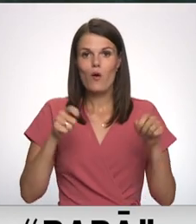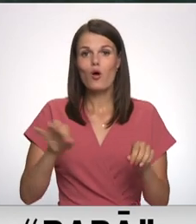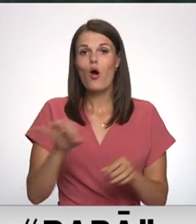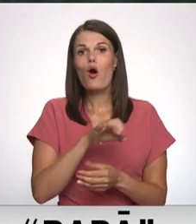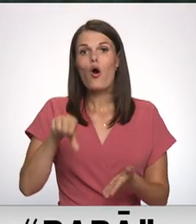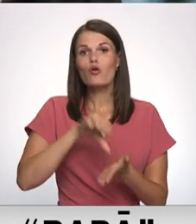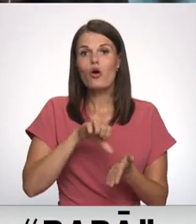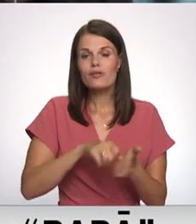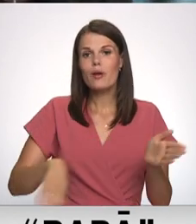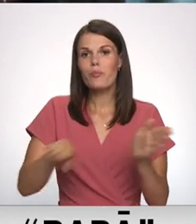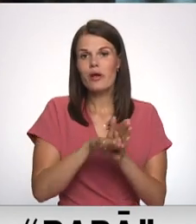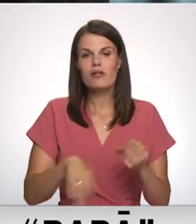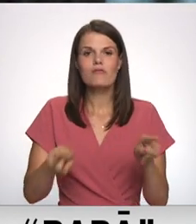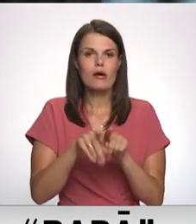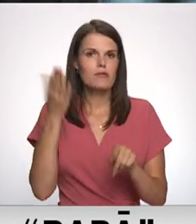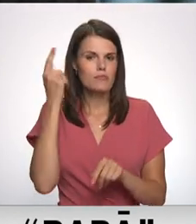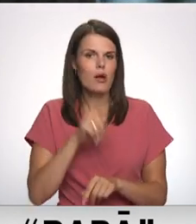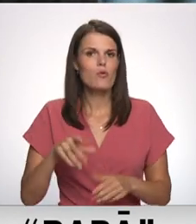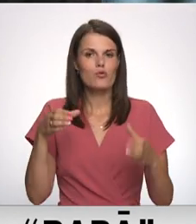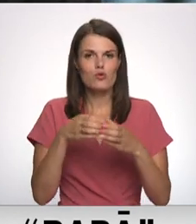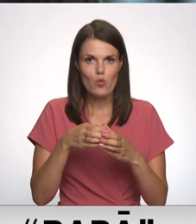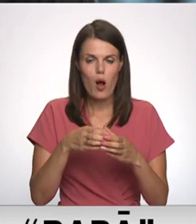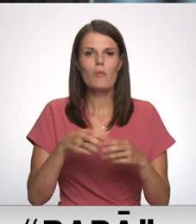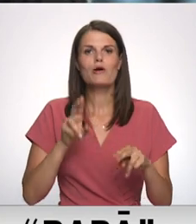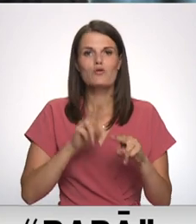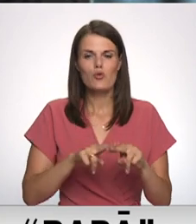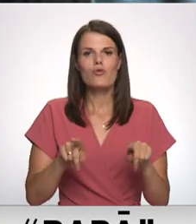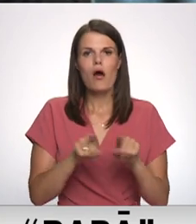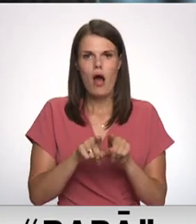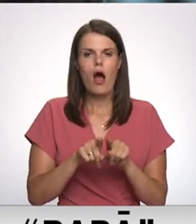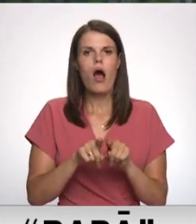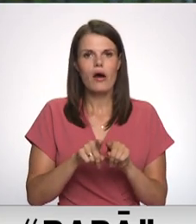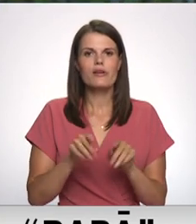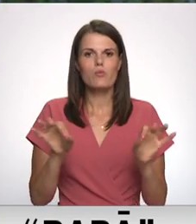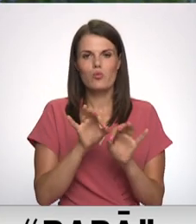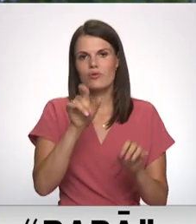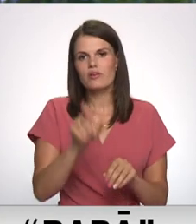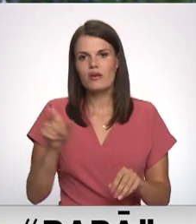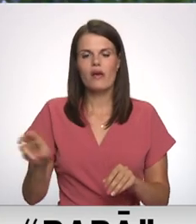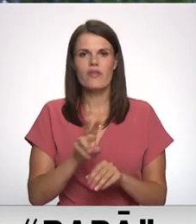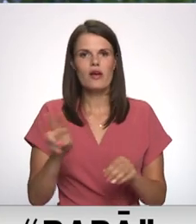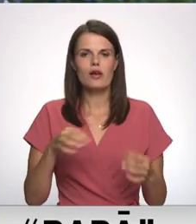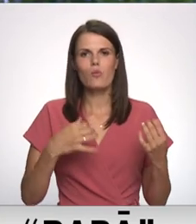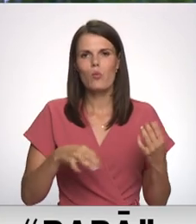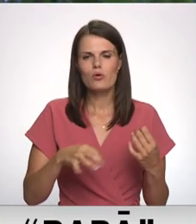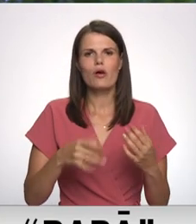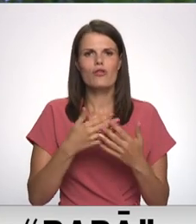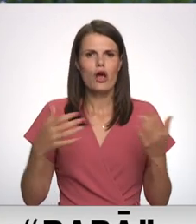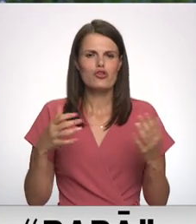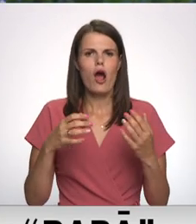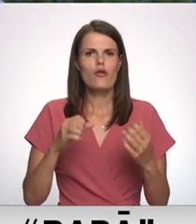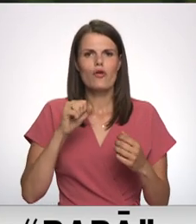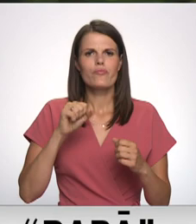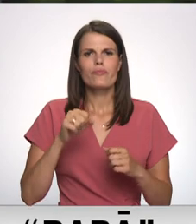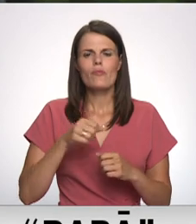arī folkloras kopas un muzikanti, kuri spēlēs tradicionāli brīvā dabā bieži spēlētus mūzikas instrumentus – āžragus, tauris, dūdas